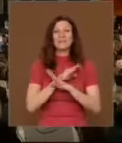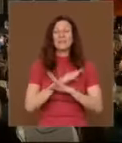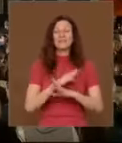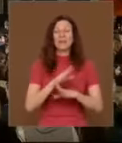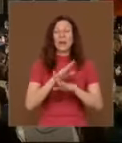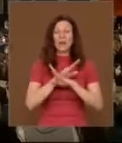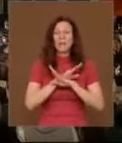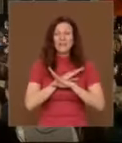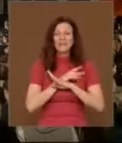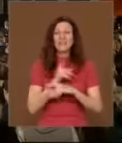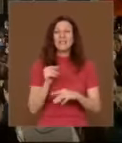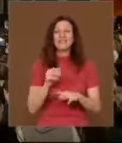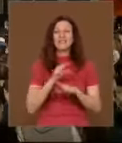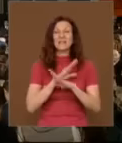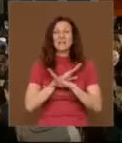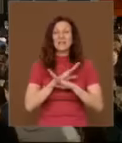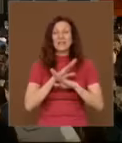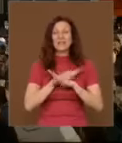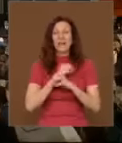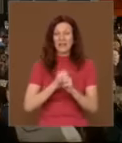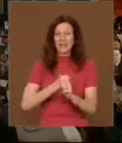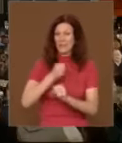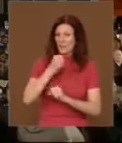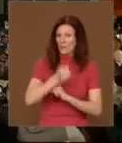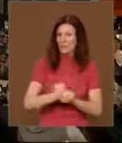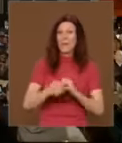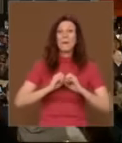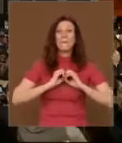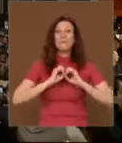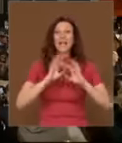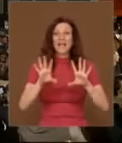със смъртта си смъртта победи. Пасхално послание.